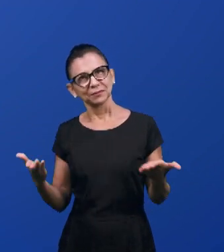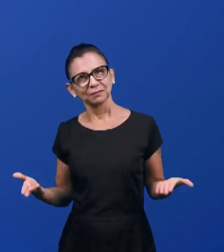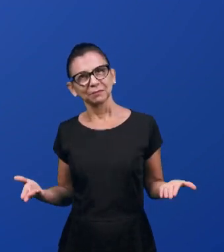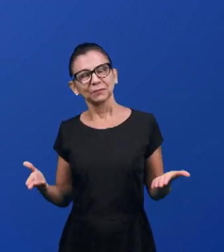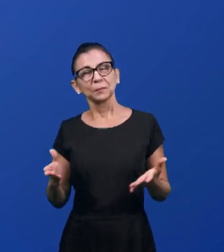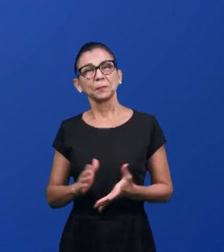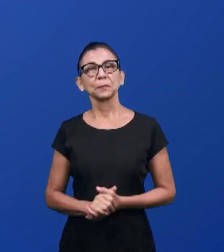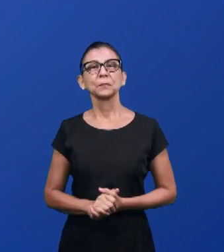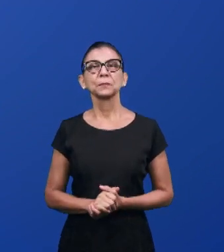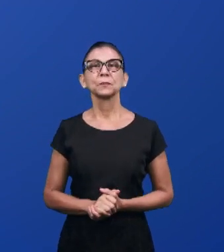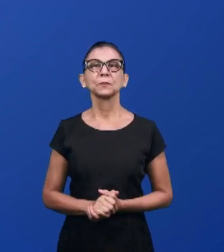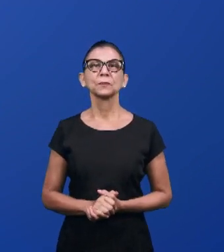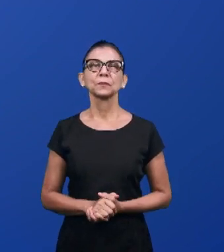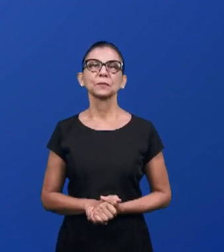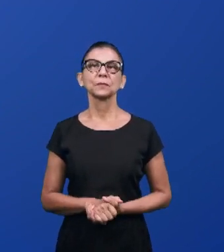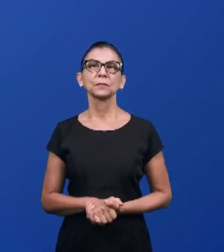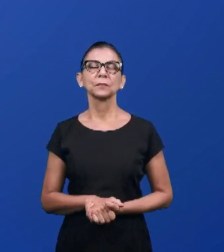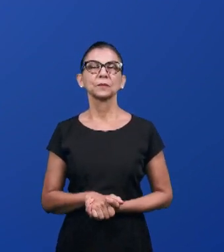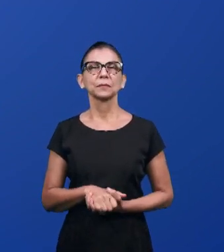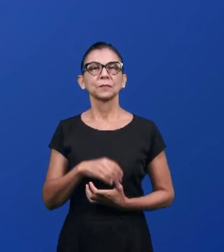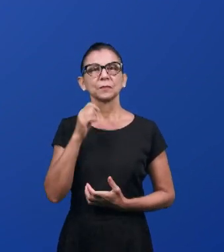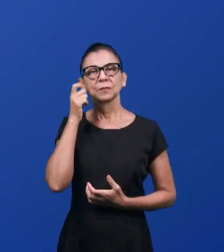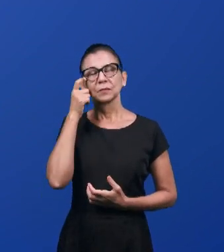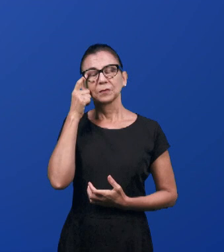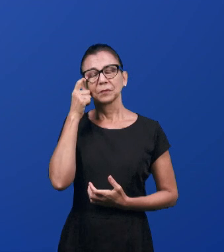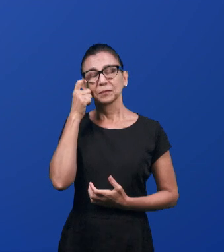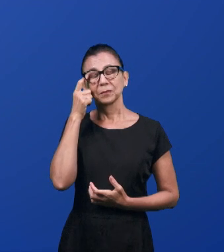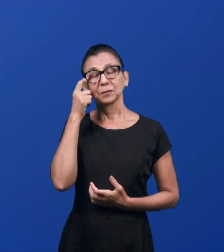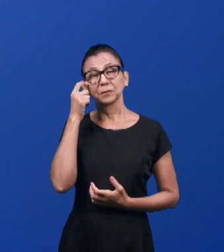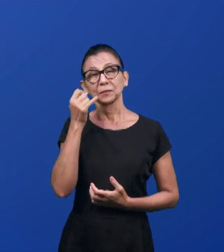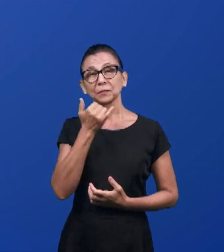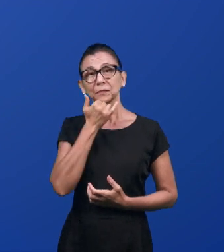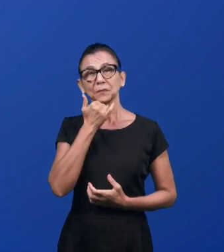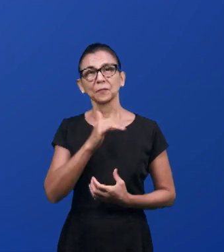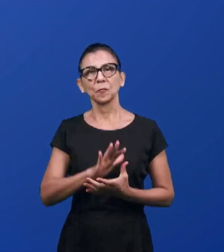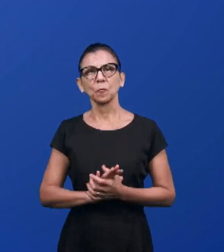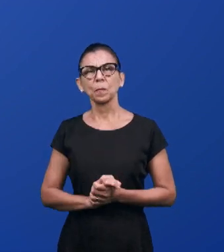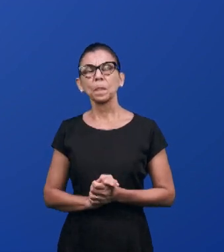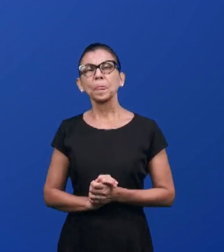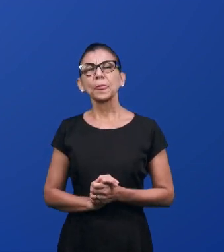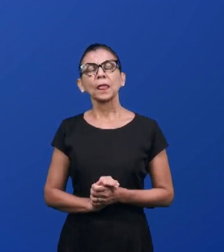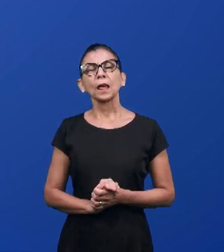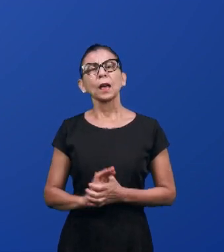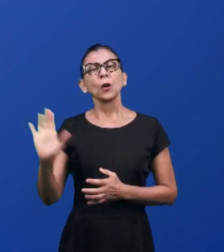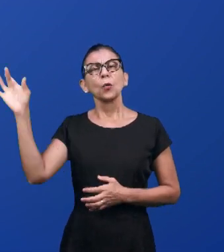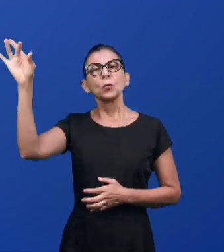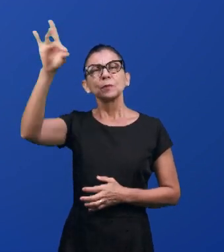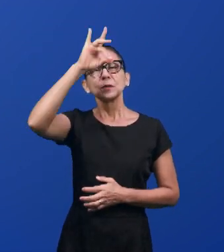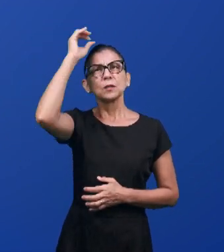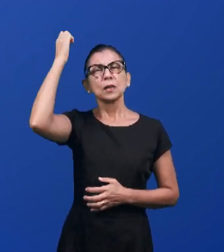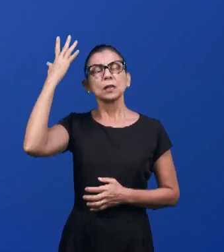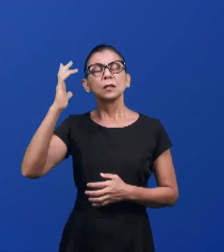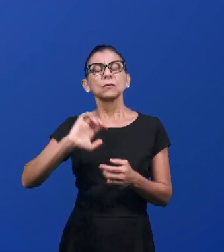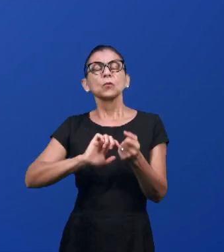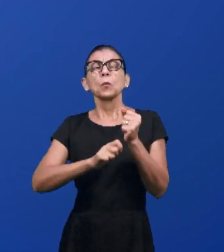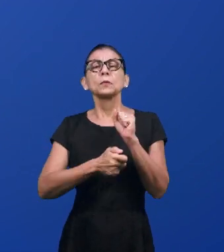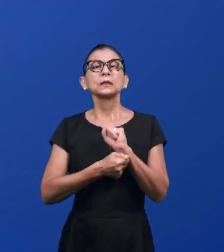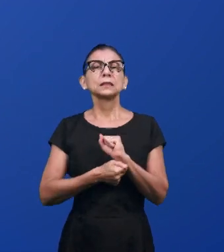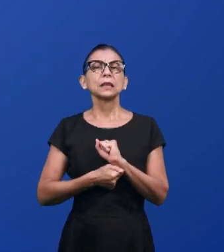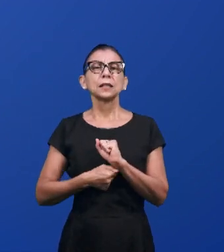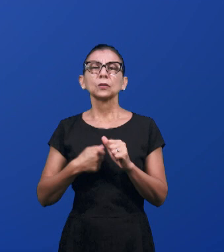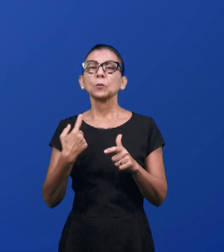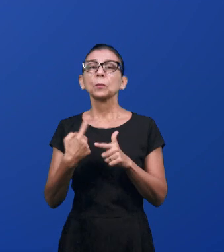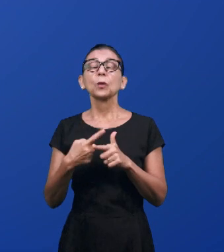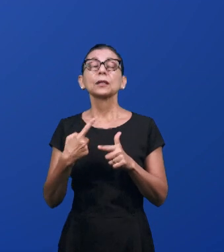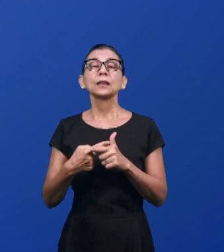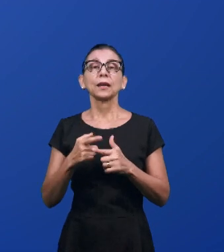Jean. Pourquoi le Saint-Esprit nous amène à étudier ce sujet au le mystère? Pour nous